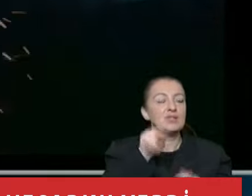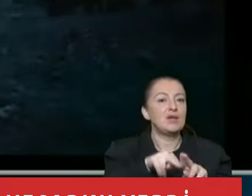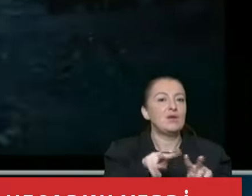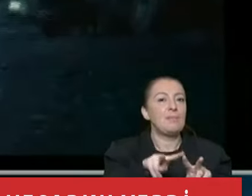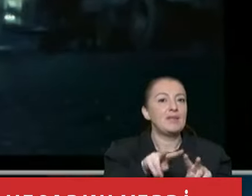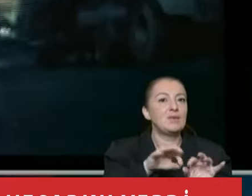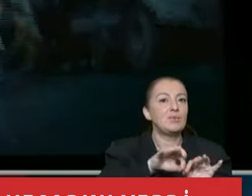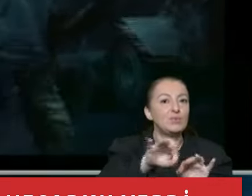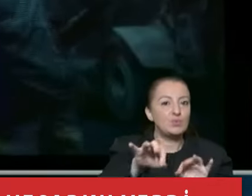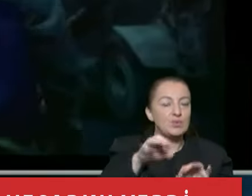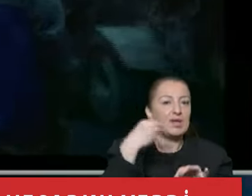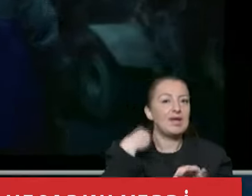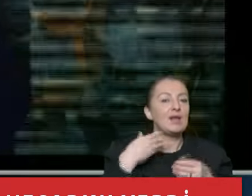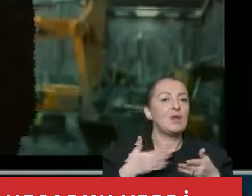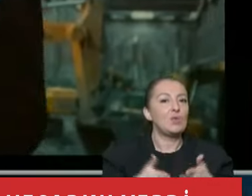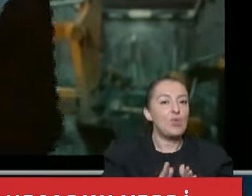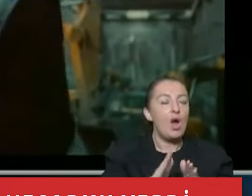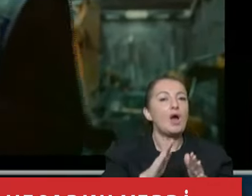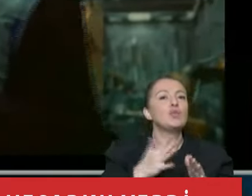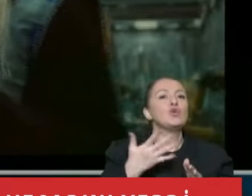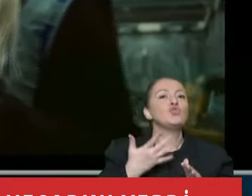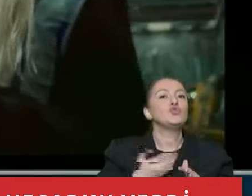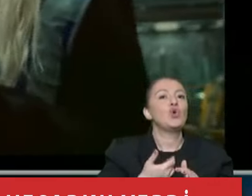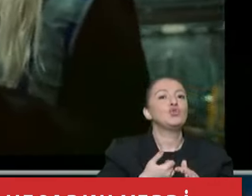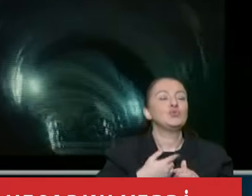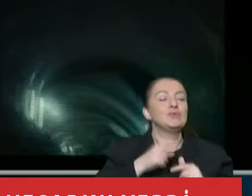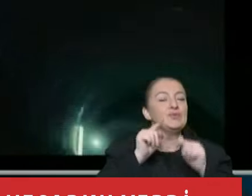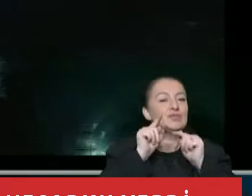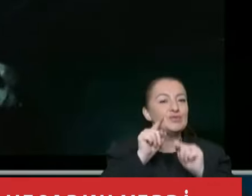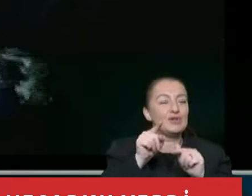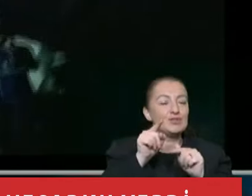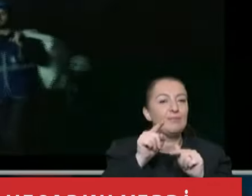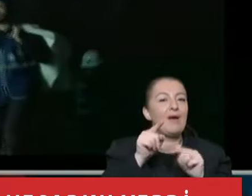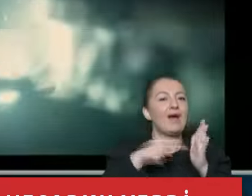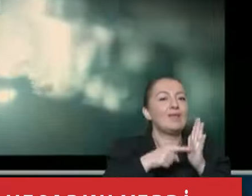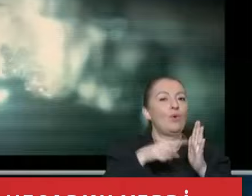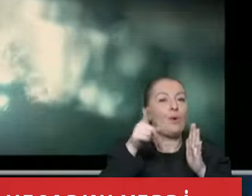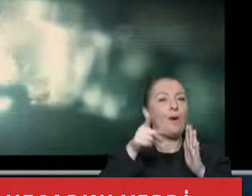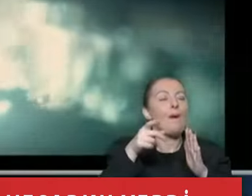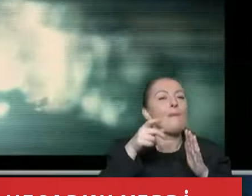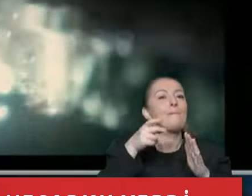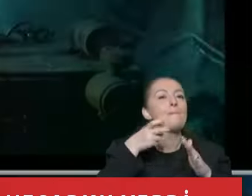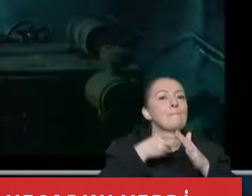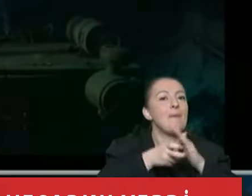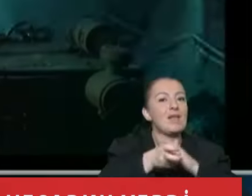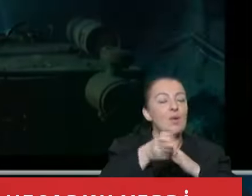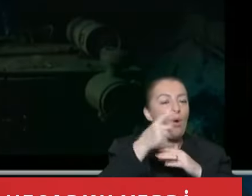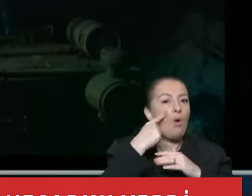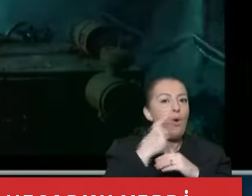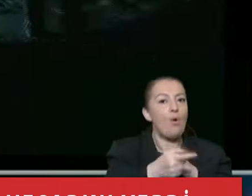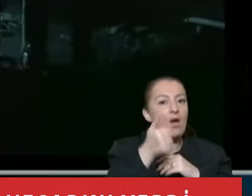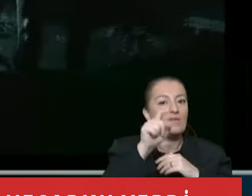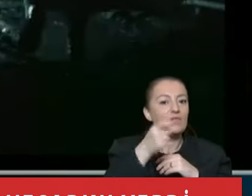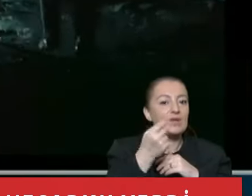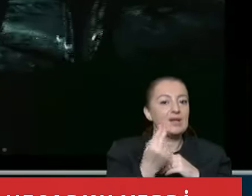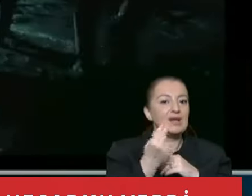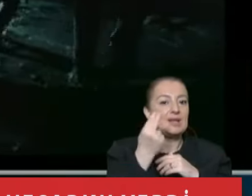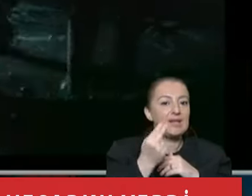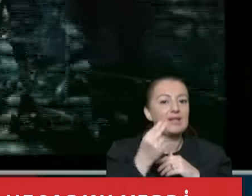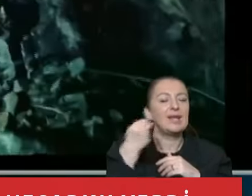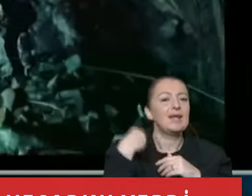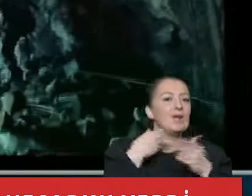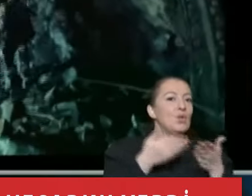uzunluğundaki Yenidoğan Söğütlüçeşme metro hattının 6.7 Km uzunluğundaki yeni doğan Emek